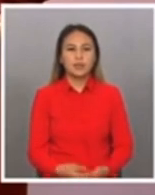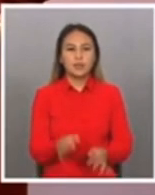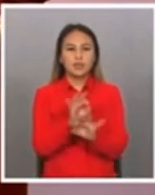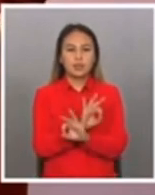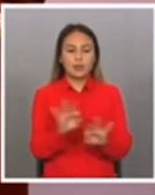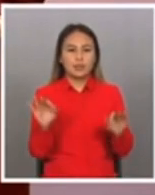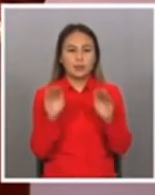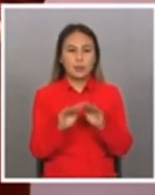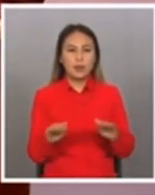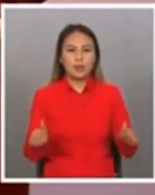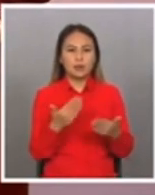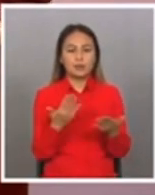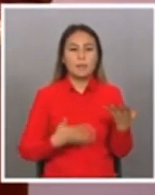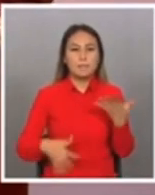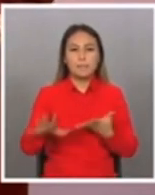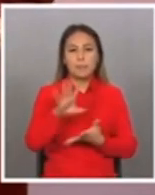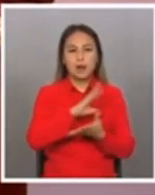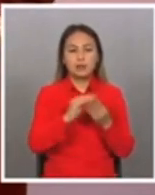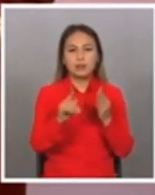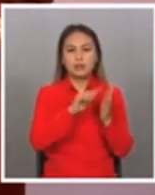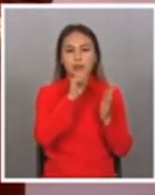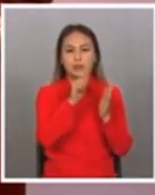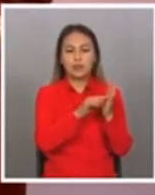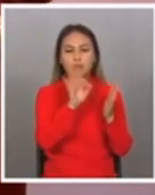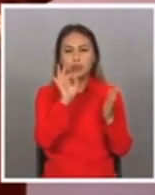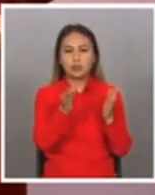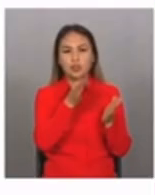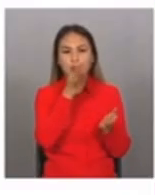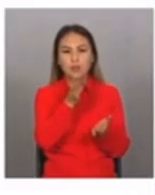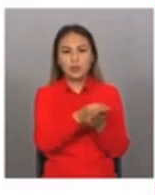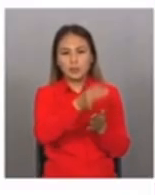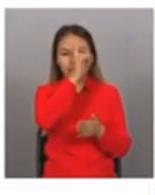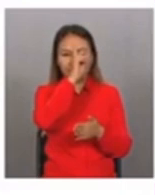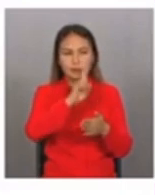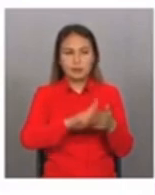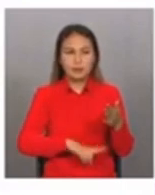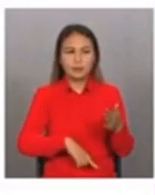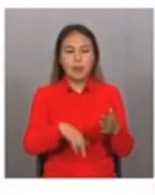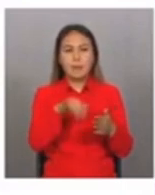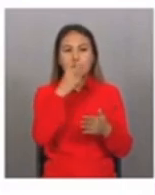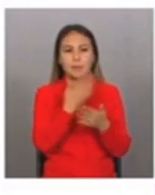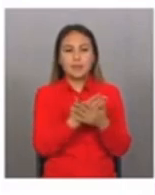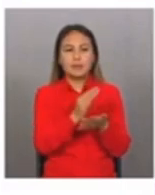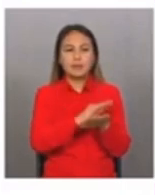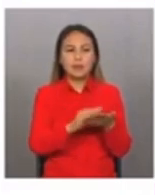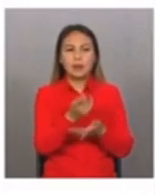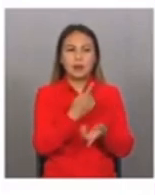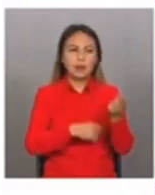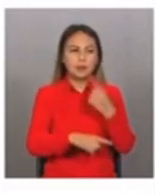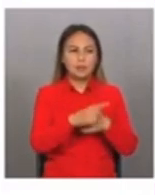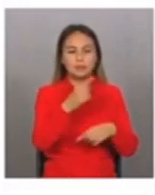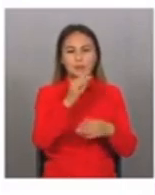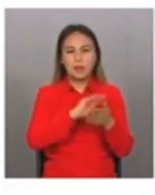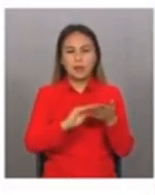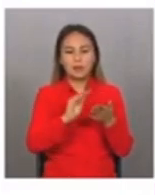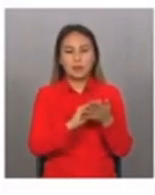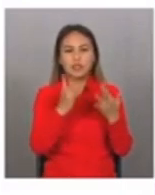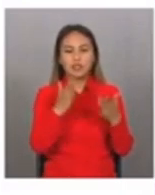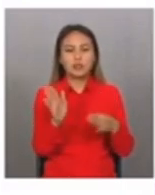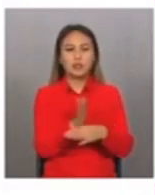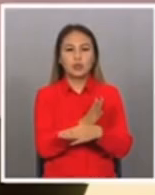балалар, барлықтарың сұрақтарға дұрыс жауап бергендеріңе сенемін. Мәтінімізге қайта оралайық. Мәтін неше бөліктен